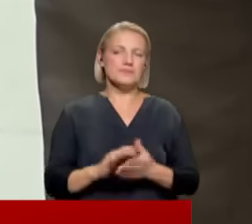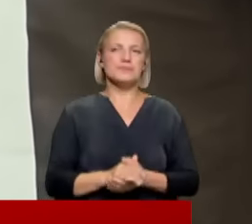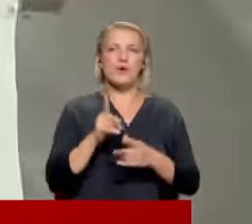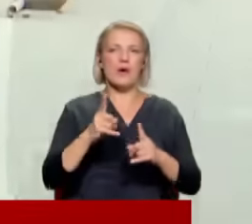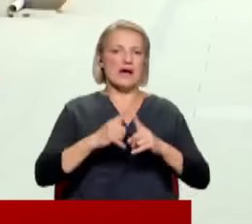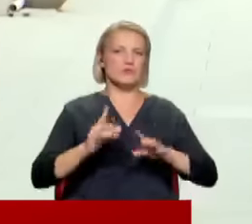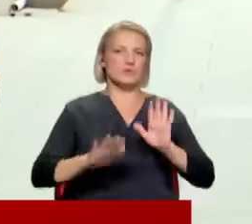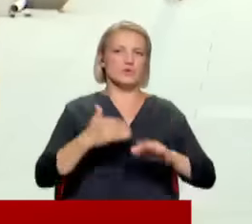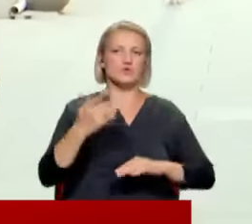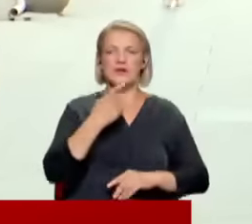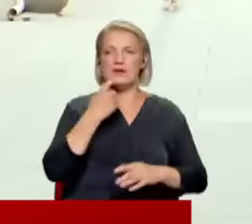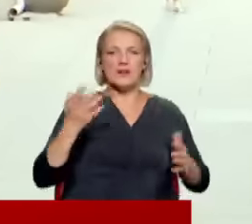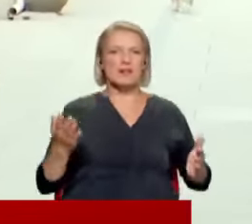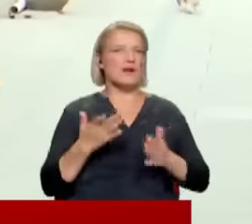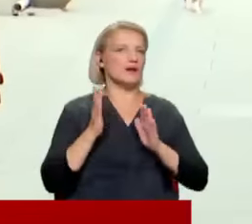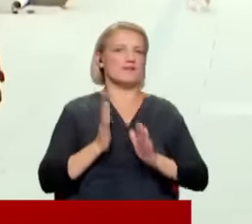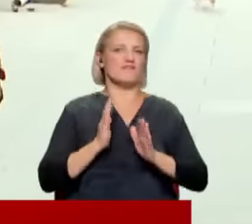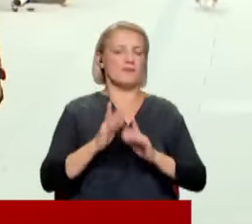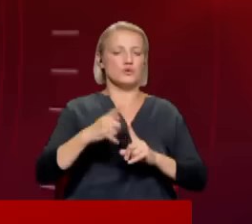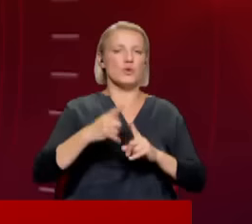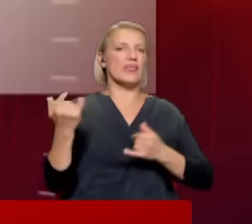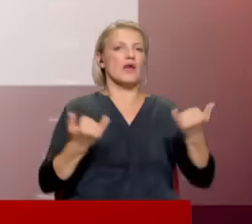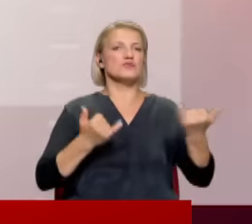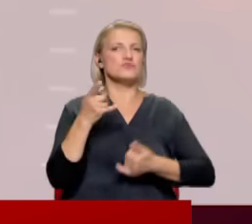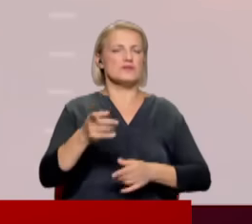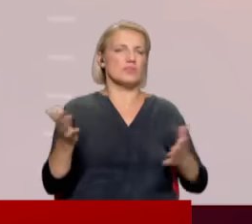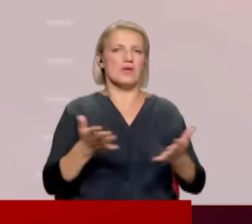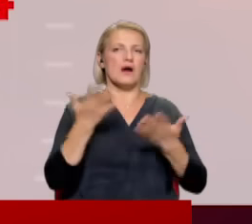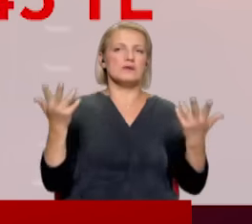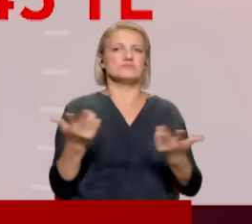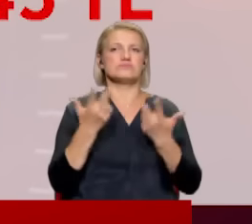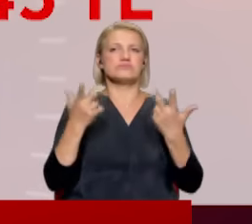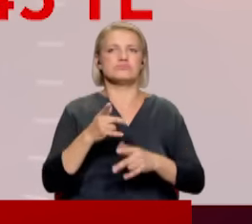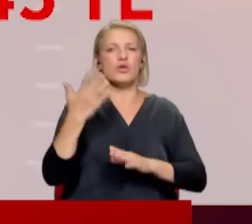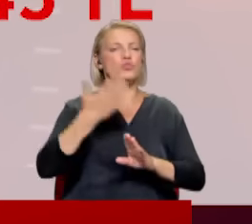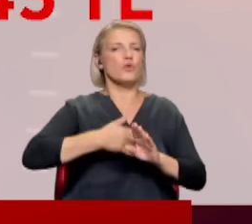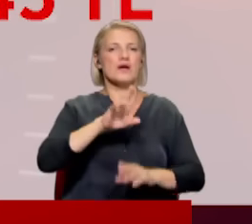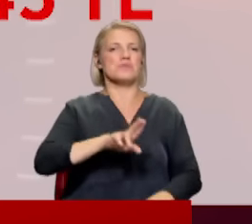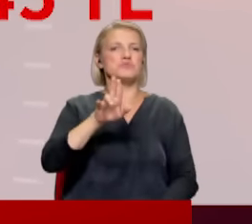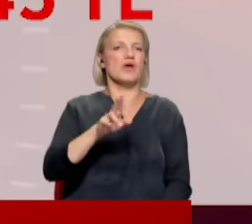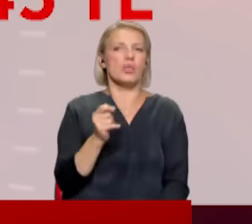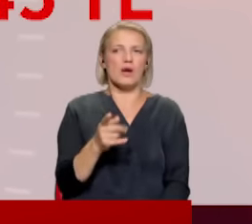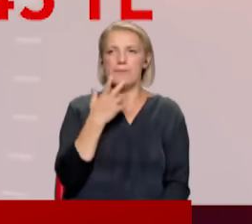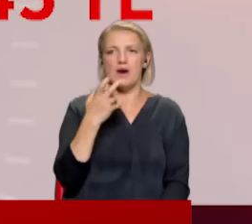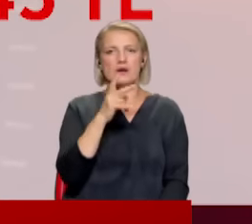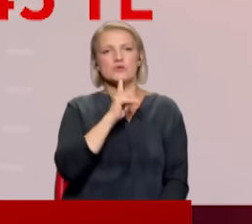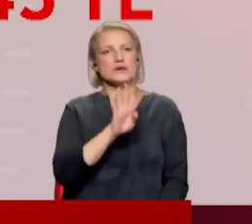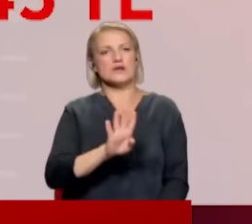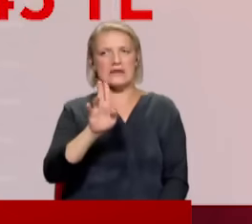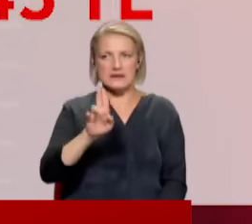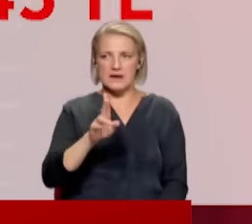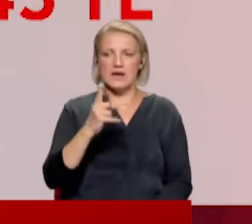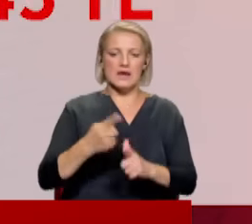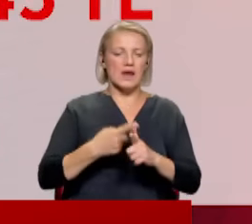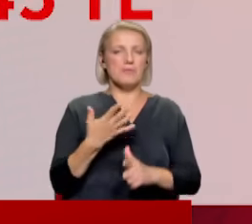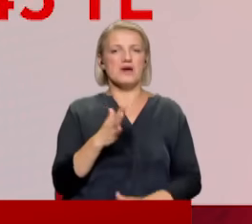o hesaptan sonra yıllardır devam eden TÜİK tartışması daha da alevlendi Çünkü döneri 77 lir peyniri 147 lira